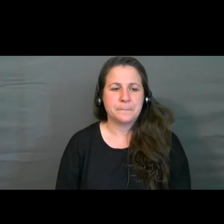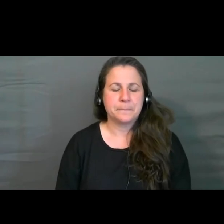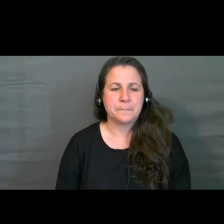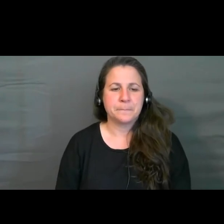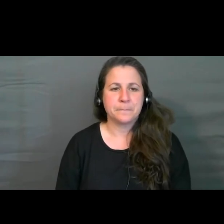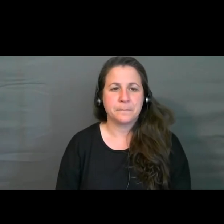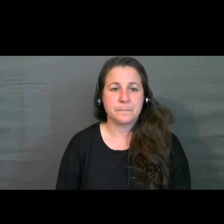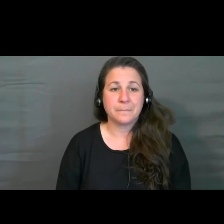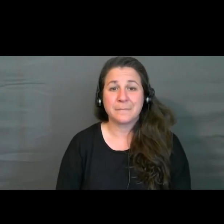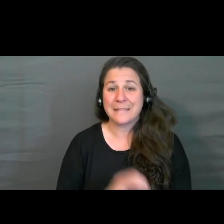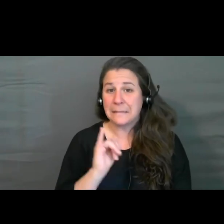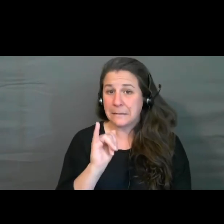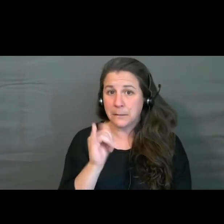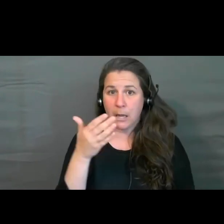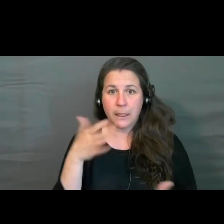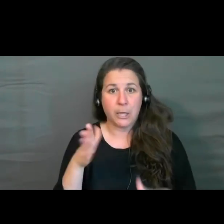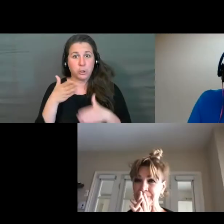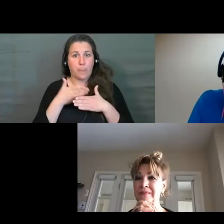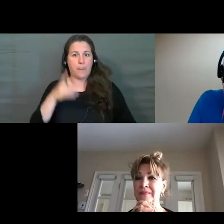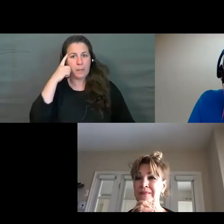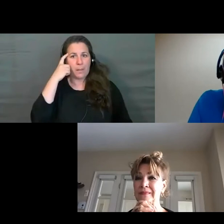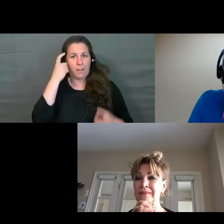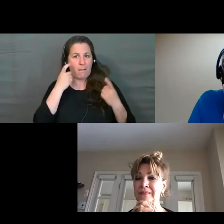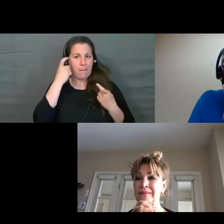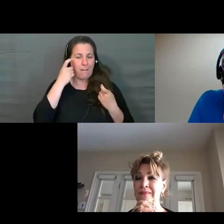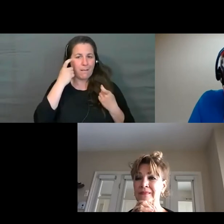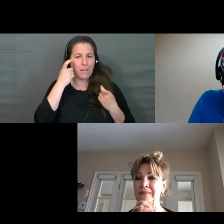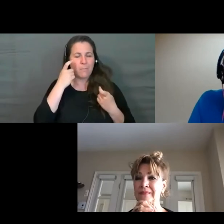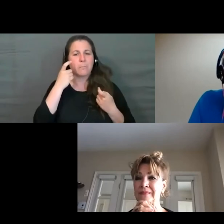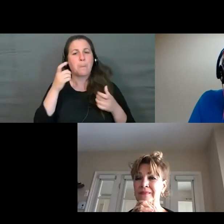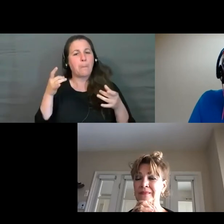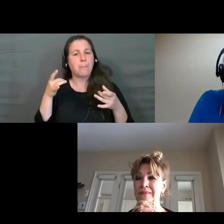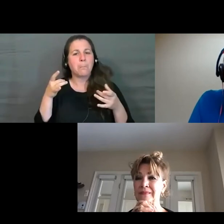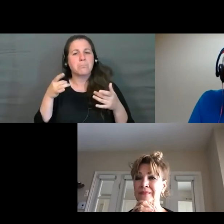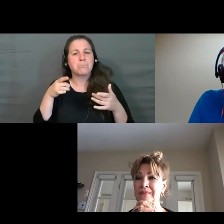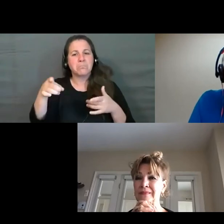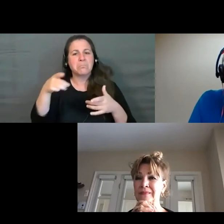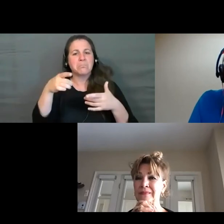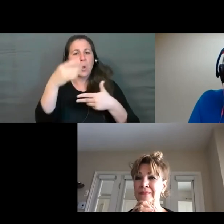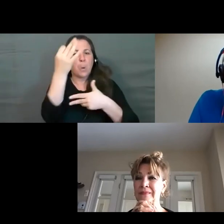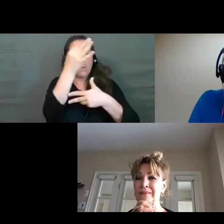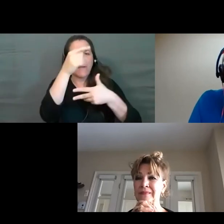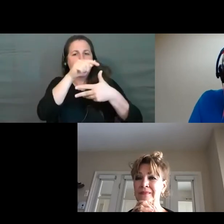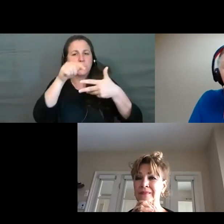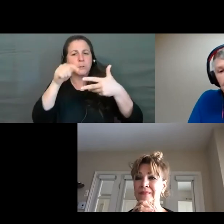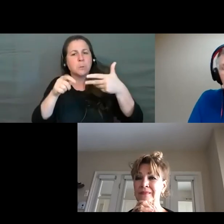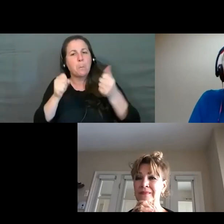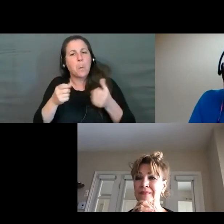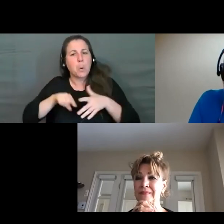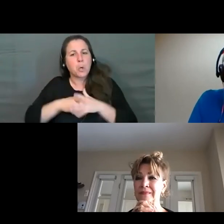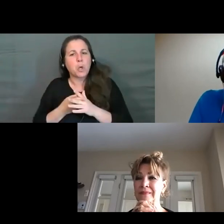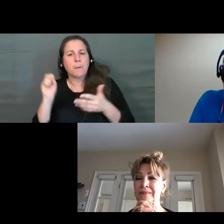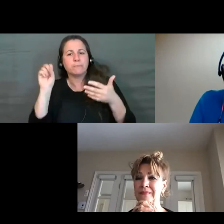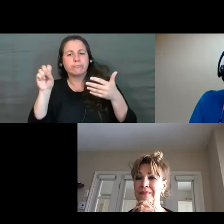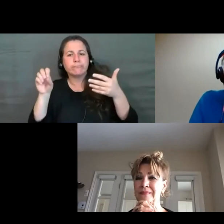Si vous avez déjà des questions, pendant les interventions de mes trois invités, vous pouvez commencer à les poser en cours de route, puis on les